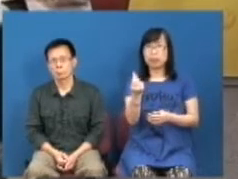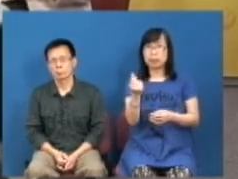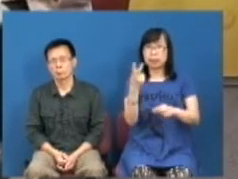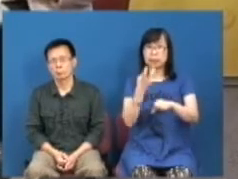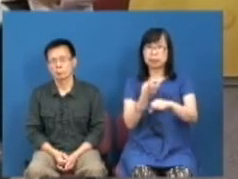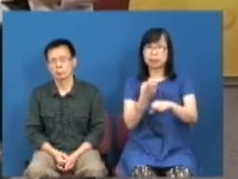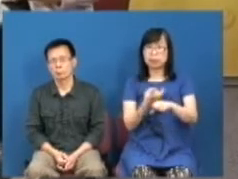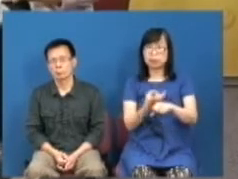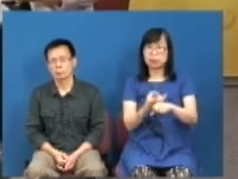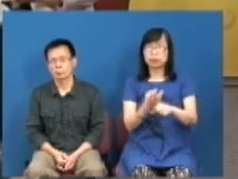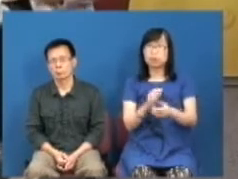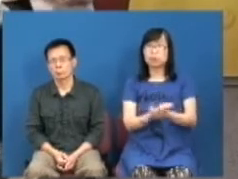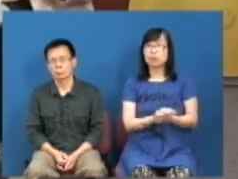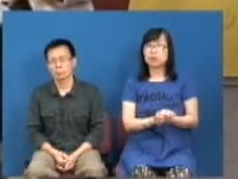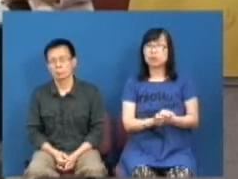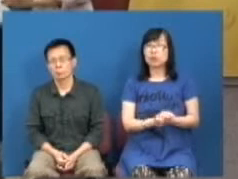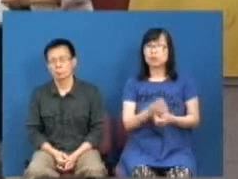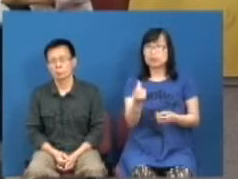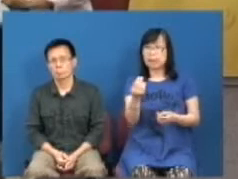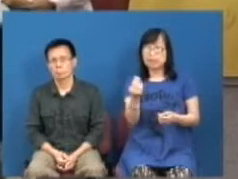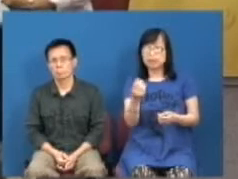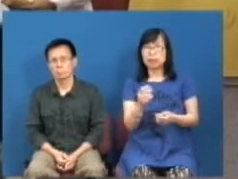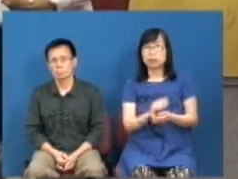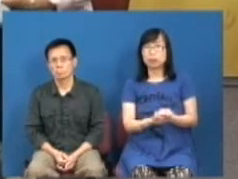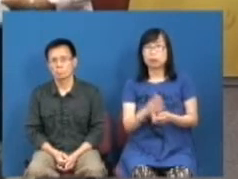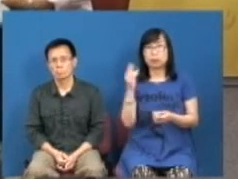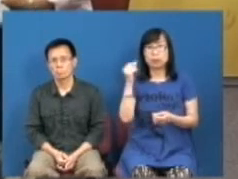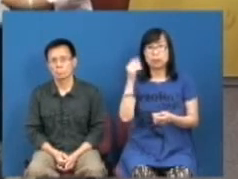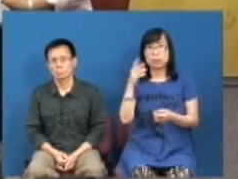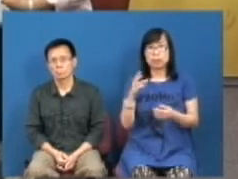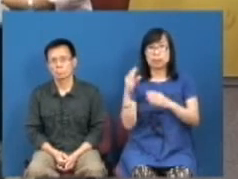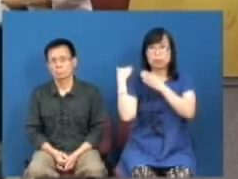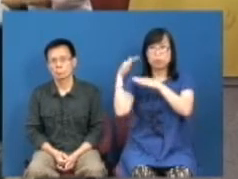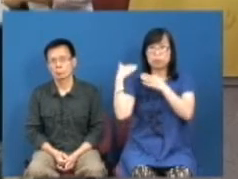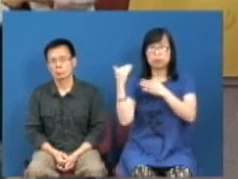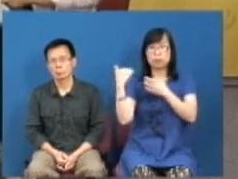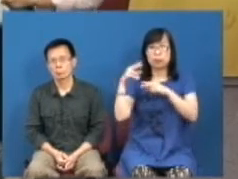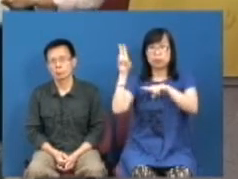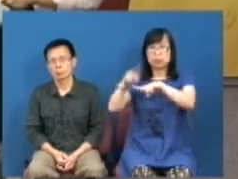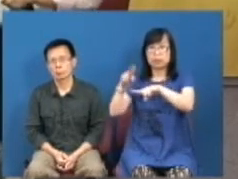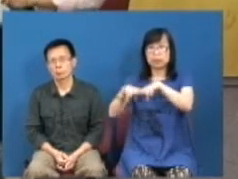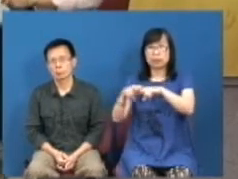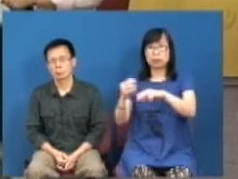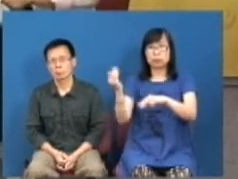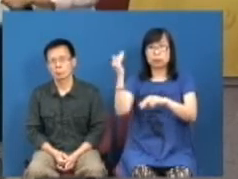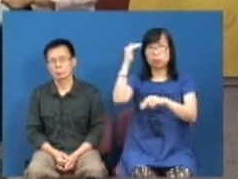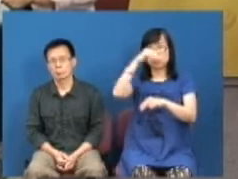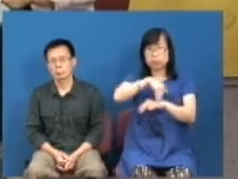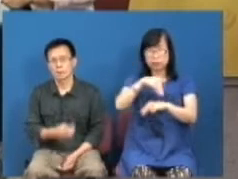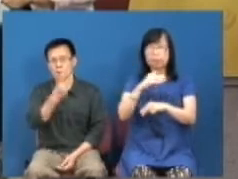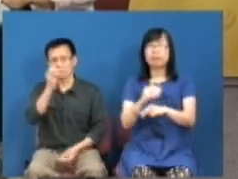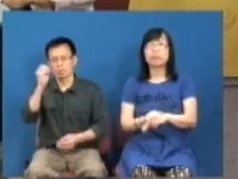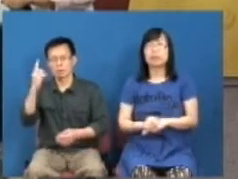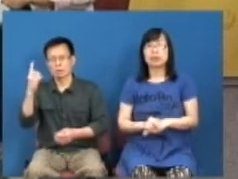儲備，同埋咧即係嗰啲泥頭咧就而家就係運上台山嘅。咁、那個合約就好似到2013年 冇錯。